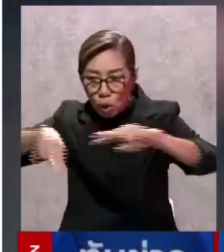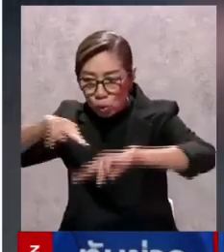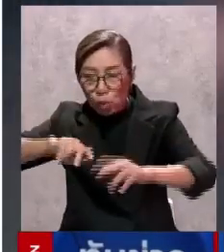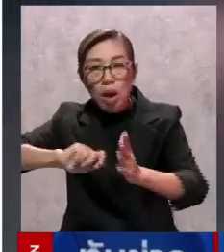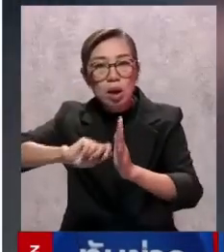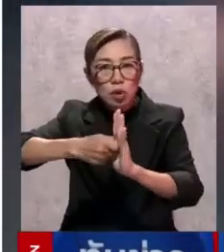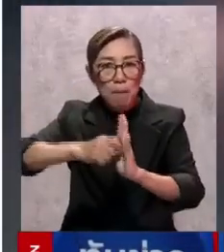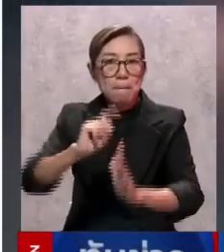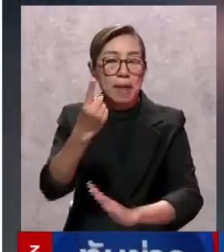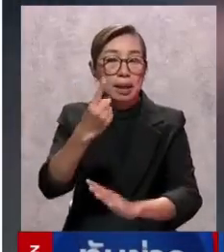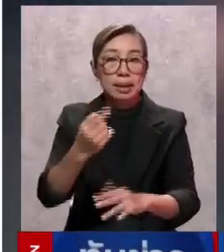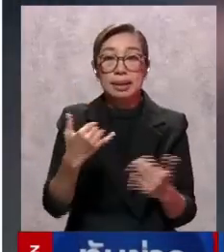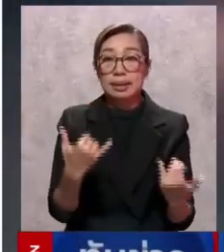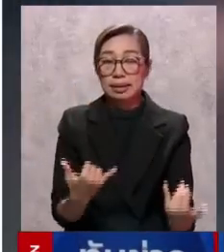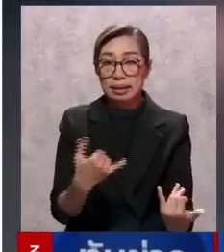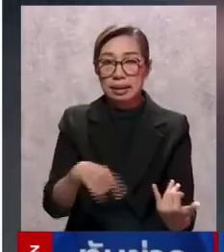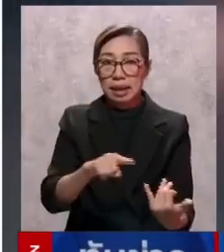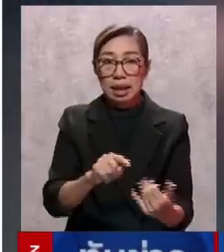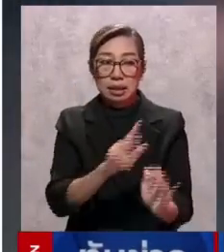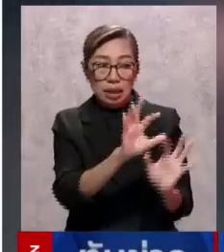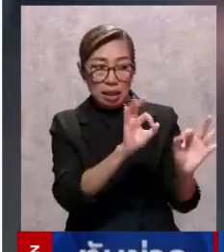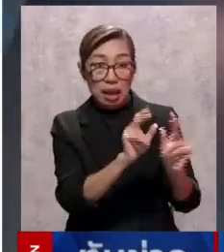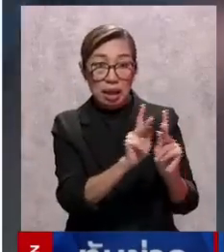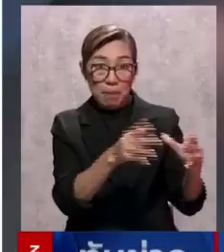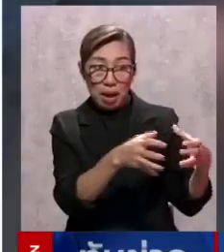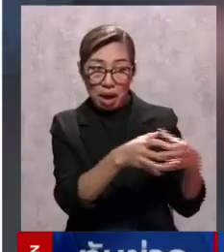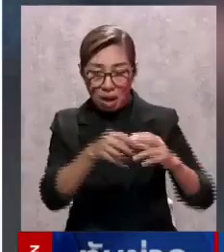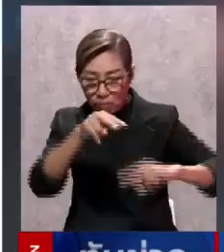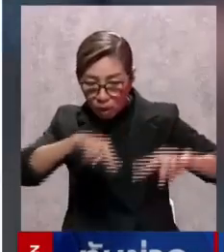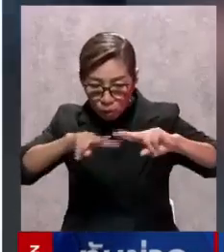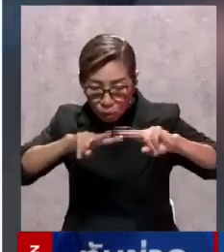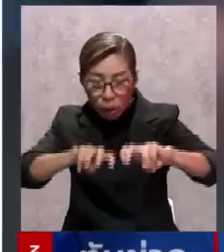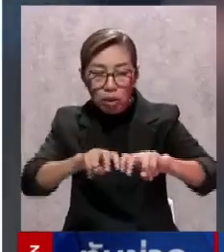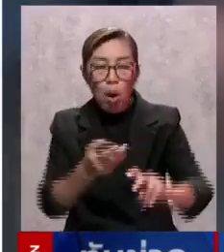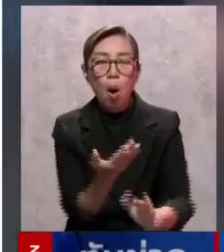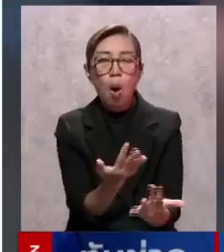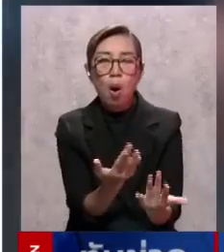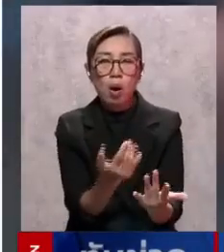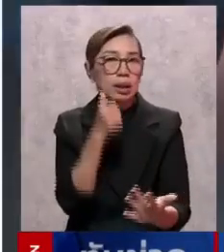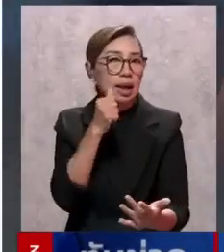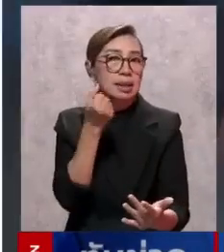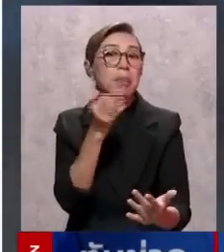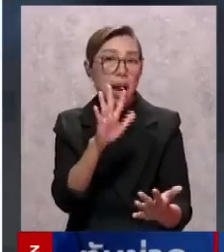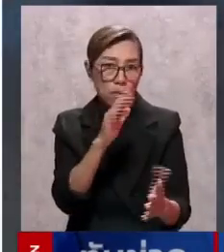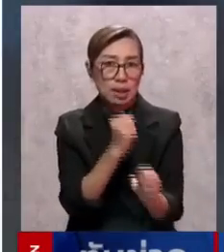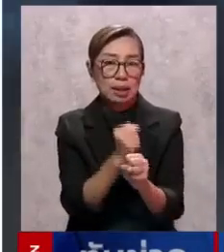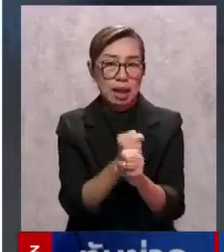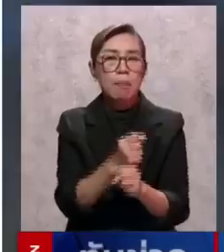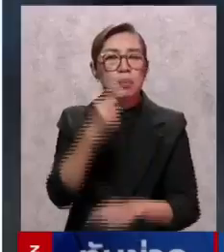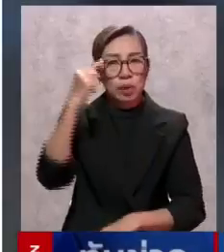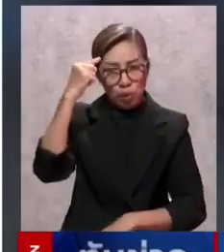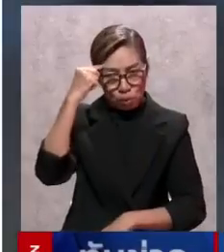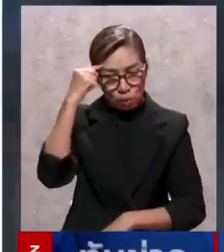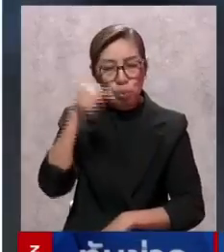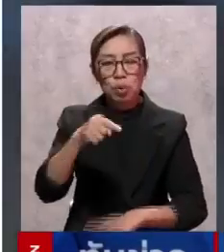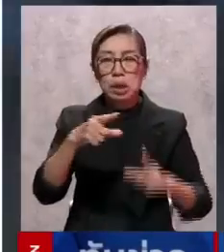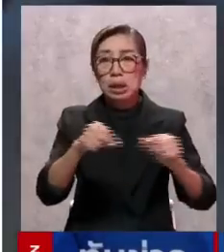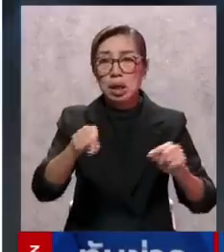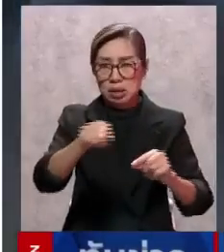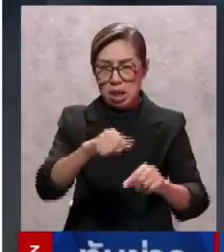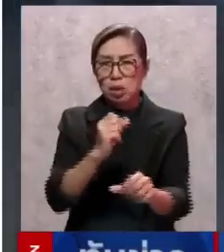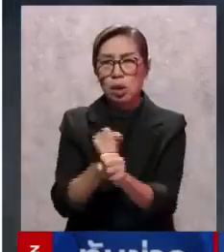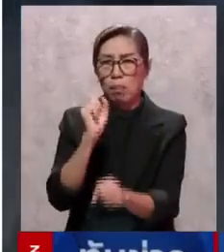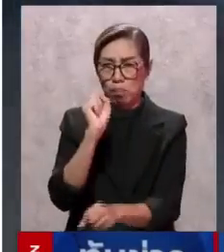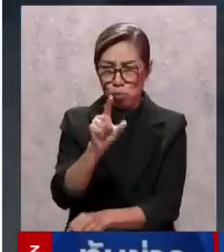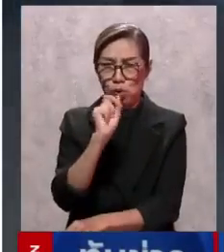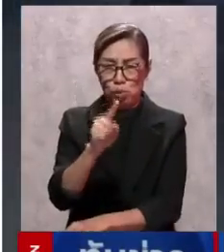อกด้วยนะคะว่าระยะเวลาในการตั้งกรรมการตรวจสอบหลังจากนี้ขอเวลา15วันนะคะเพราะทราบดีว่าเรื่องนี้เป็นเรื่องเร่งด่ว